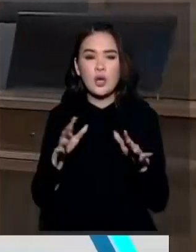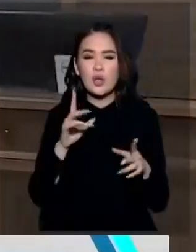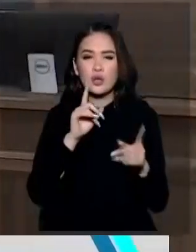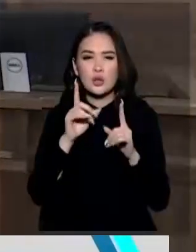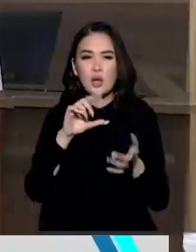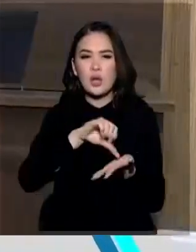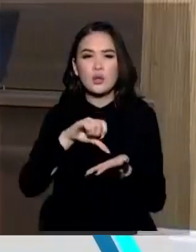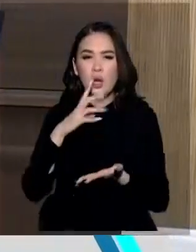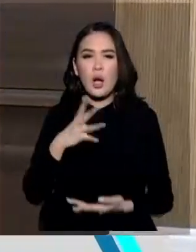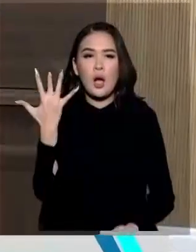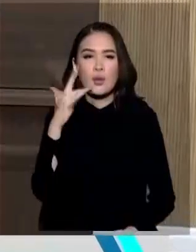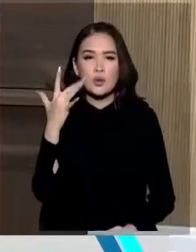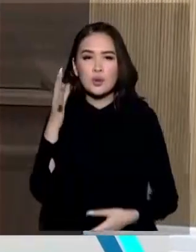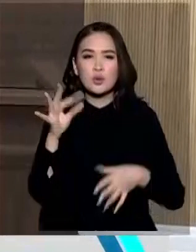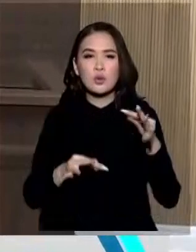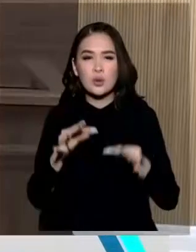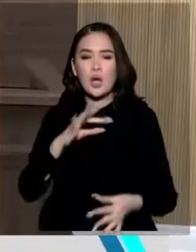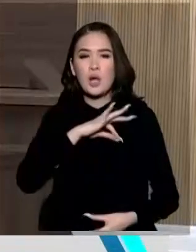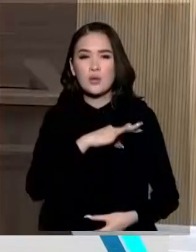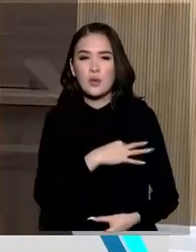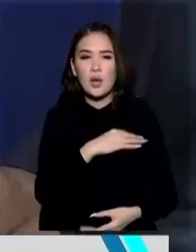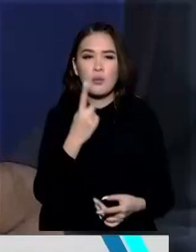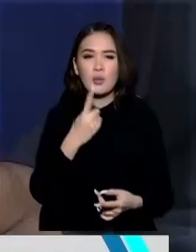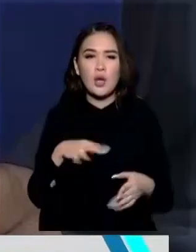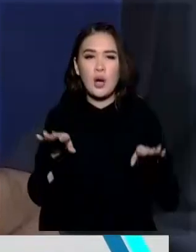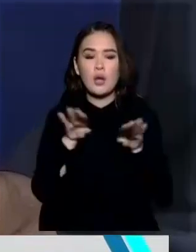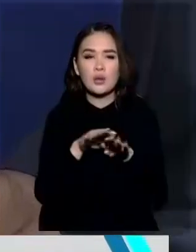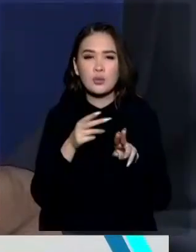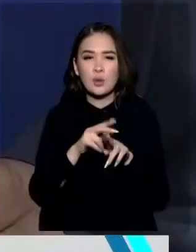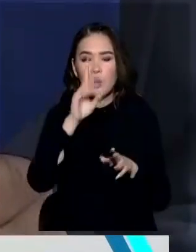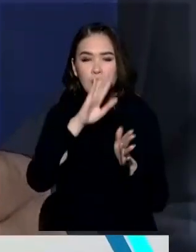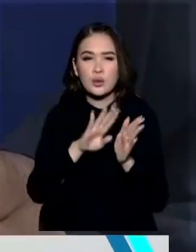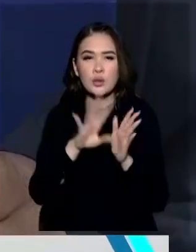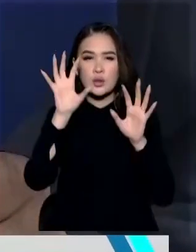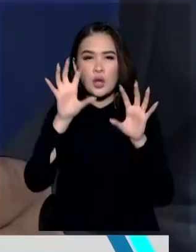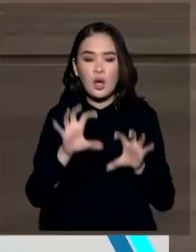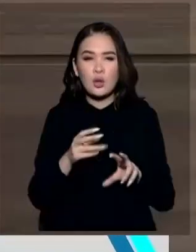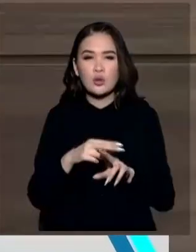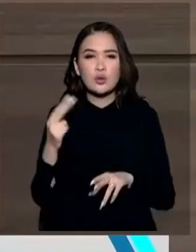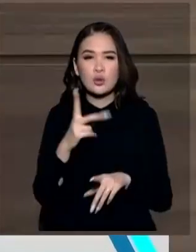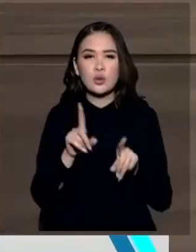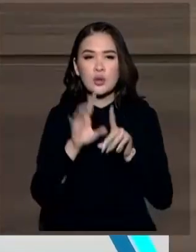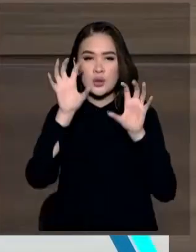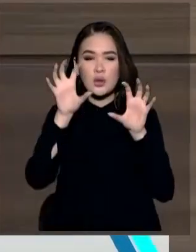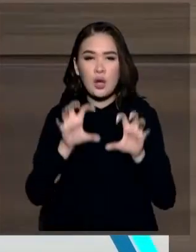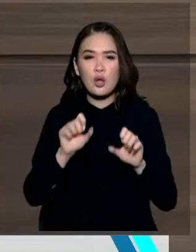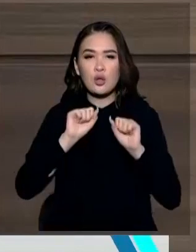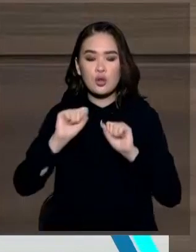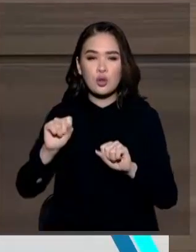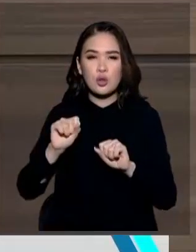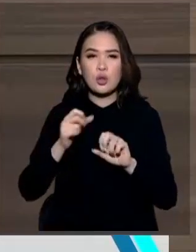қатысушылар. Мәселен, Америкада сот пен адвокат бір әдеп кодексіне бағынады. Себебі екеуі де заң мен құқық қорғау